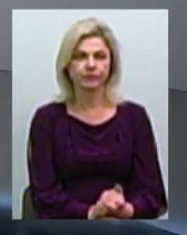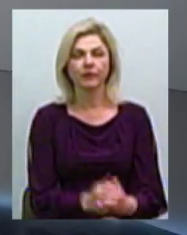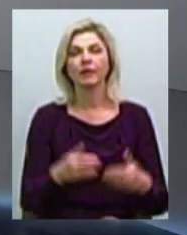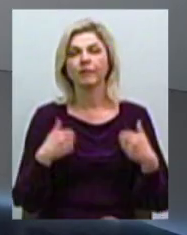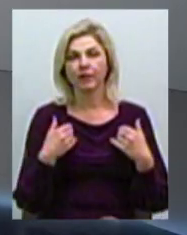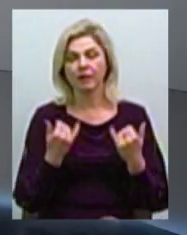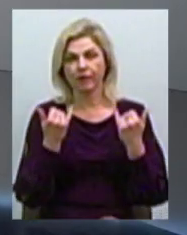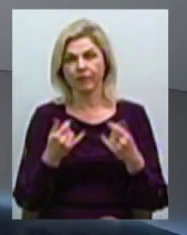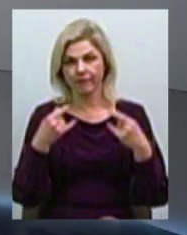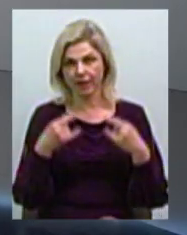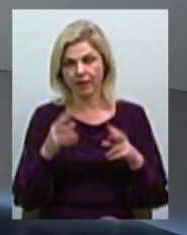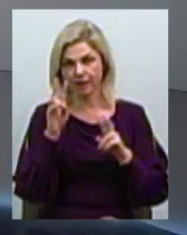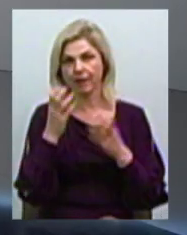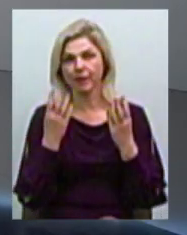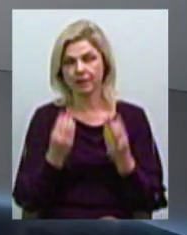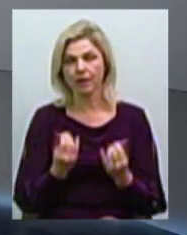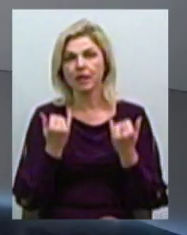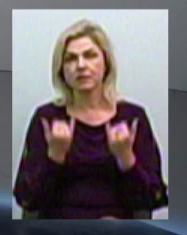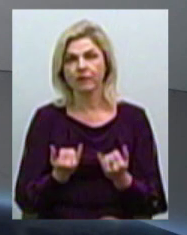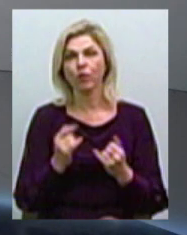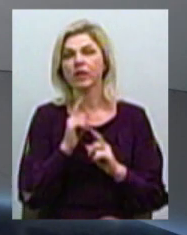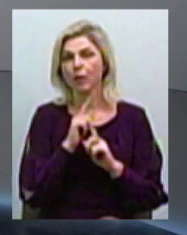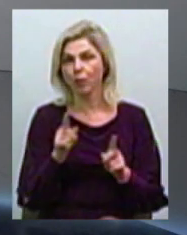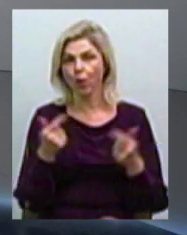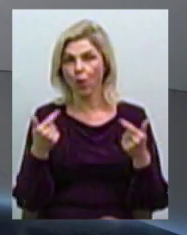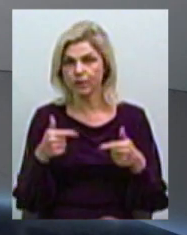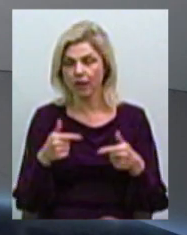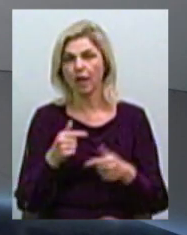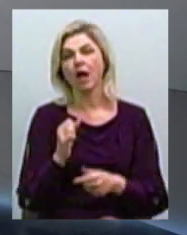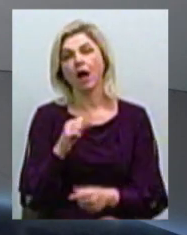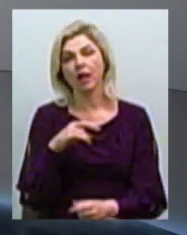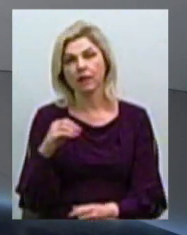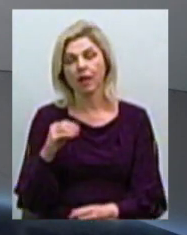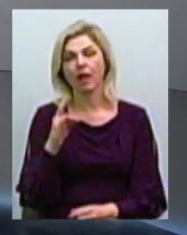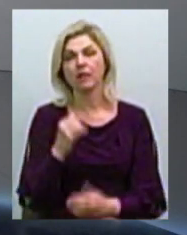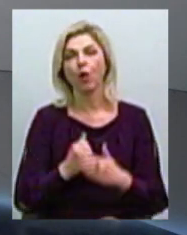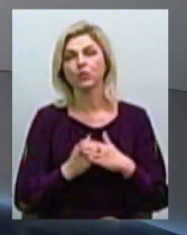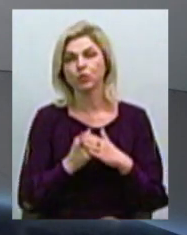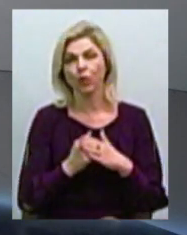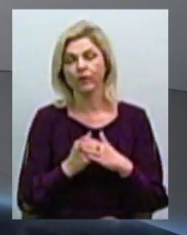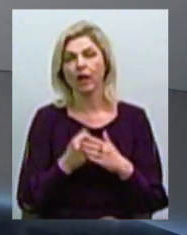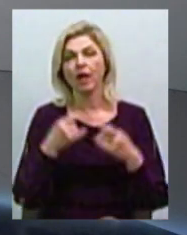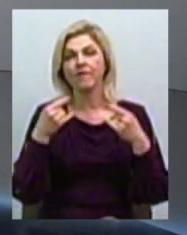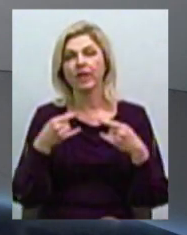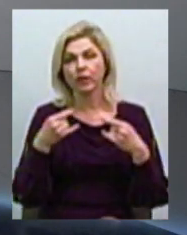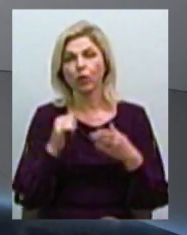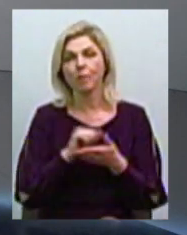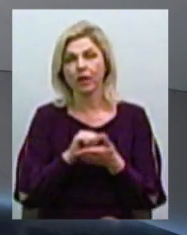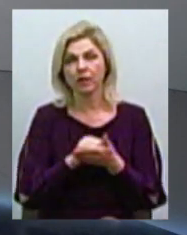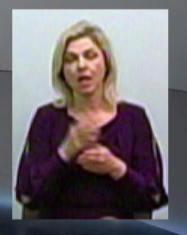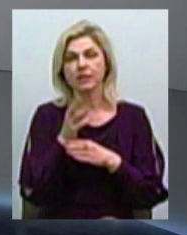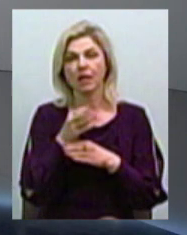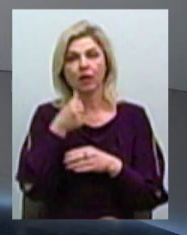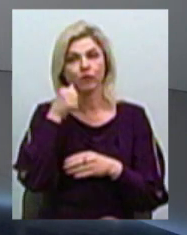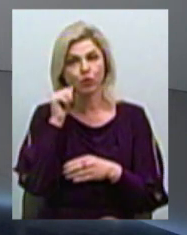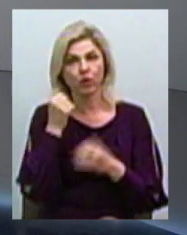Вітаю в прямому ефірі «Тема дня». Сьогодні в цій студії не буде гостей, але на основі відеоматеріалів, знятих вчора і сьогодні,